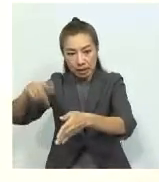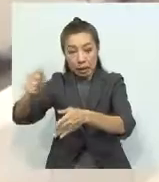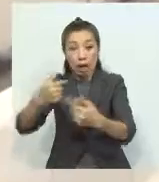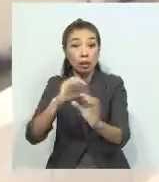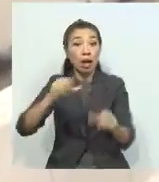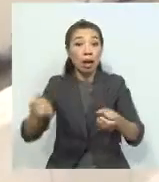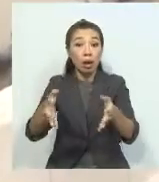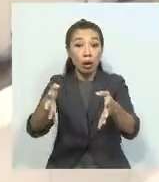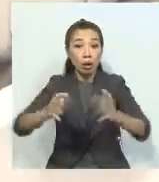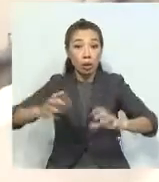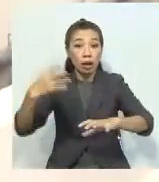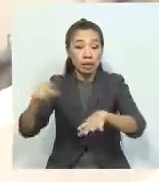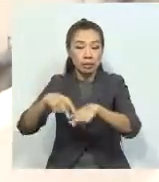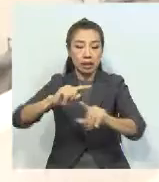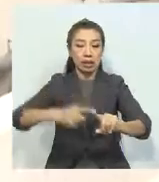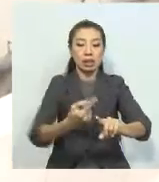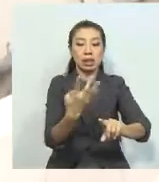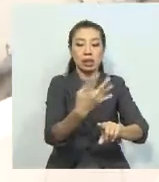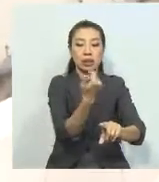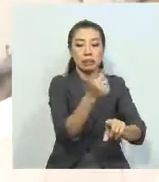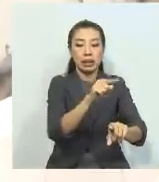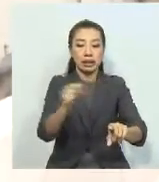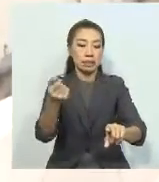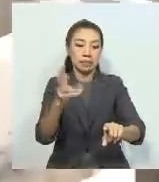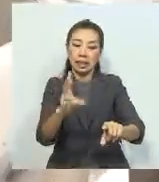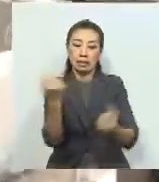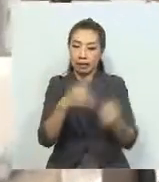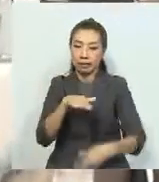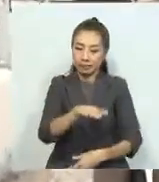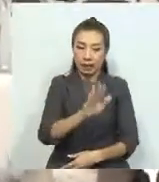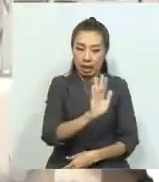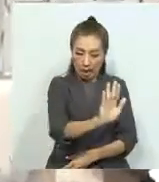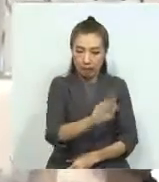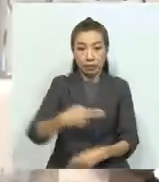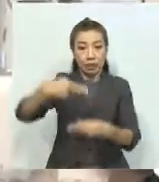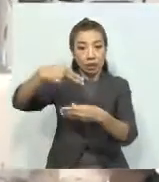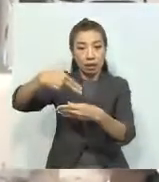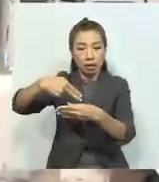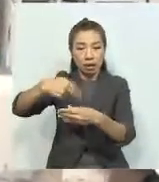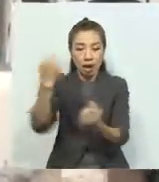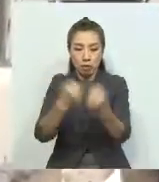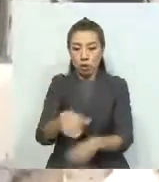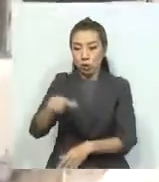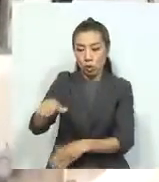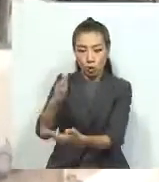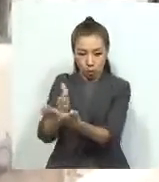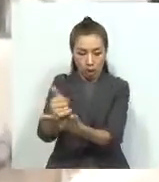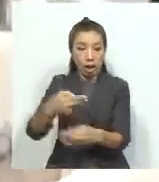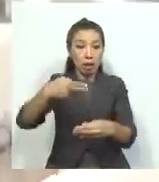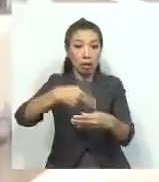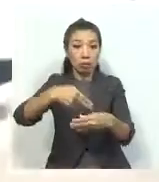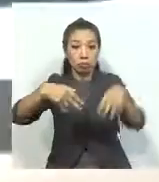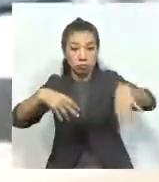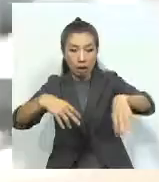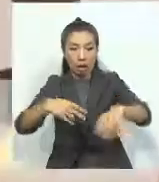ง17เมษายนพร้อมประสานจุดพักรถและปั๊มน้ำมันให้ติดป้ายแจ้งเตือนอุบัติเหตุด้านนายสุ